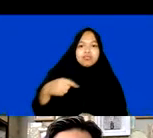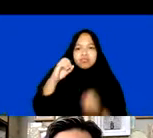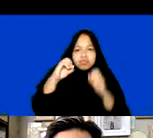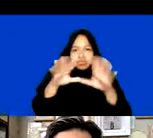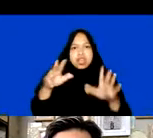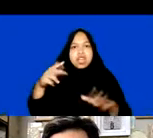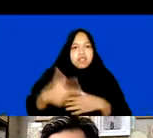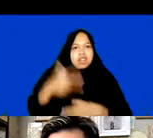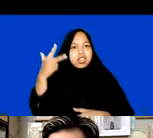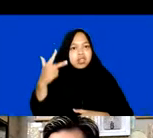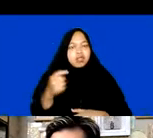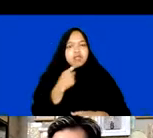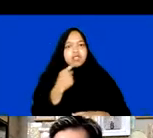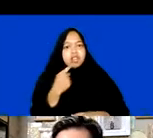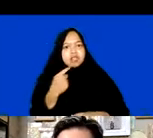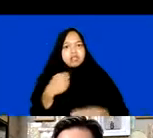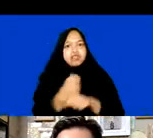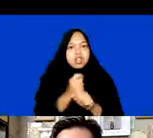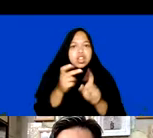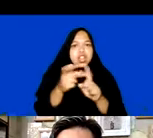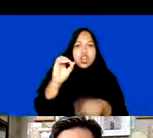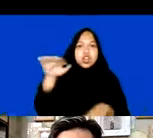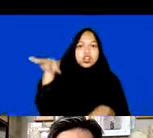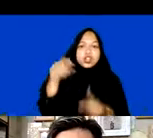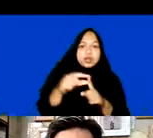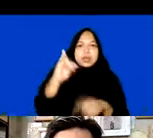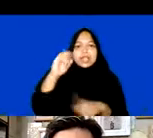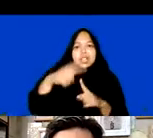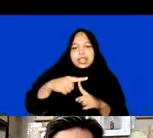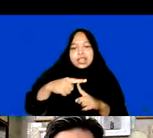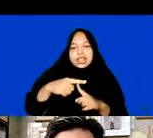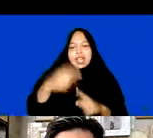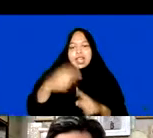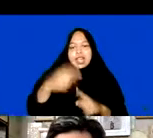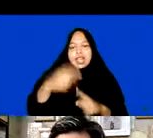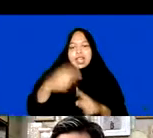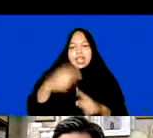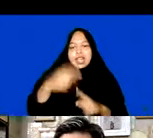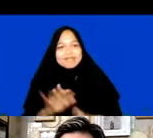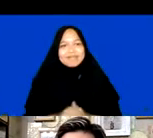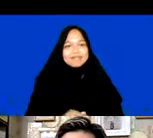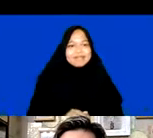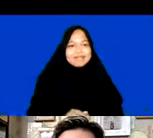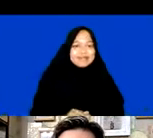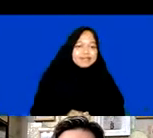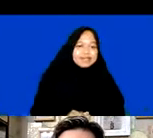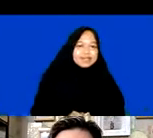ya. Oke. Jadi teman-teman, ini saya share screen terkait